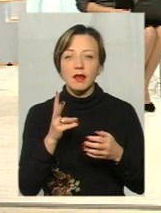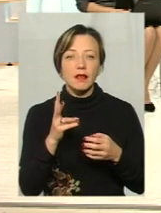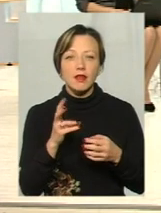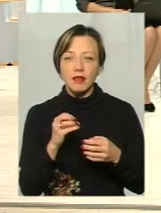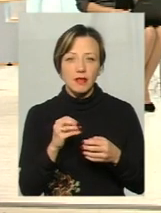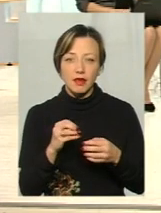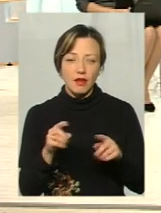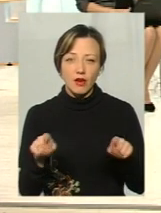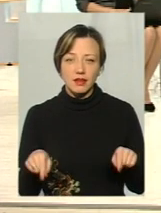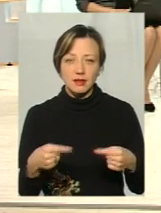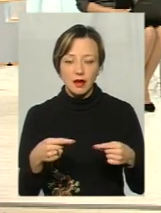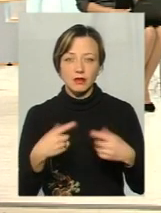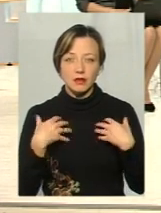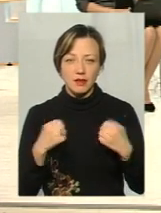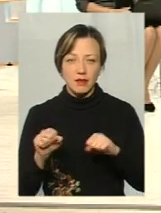организаторы здравоохранения,